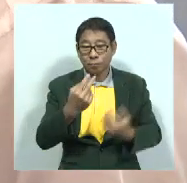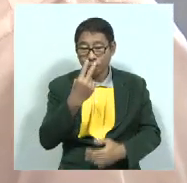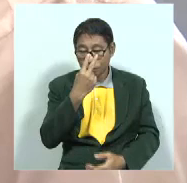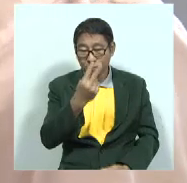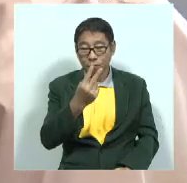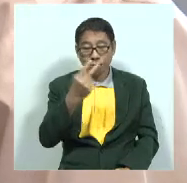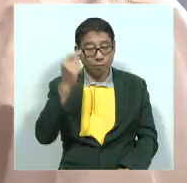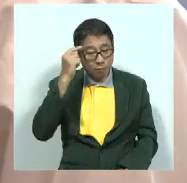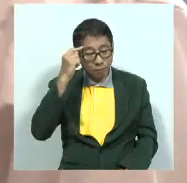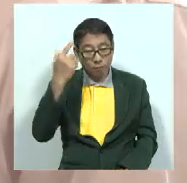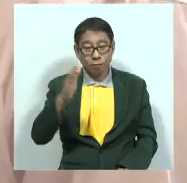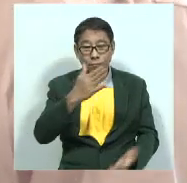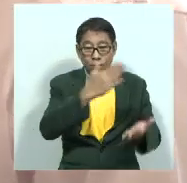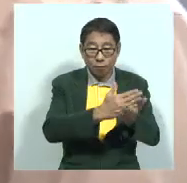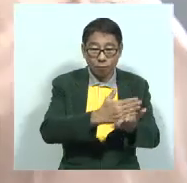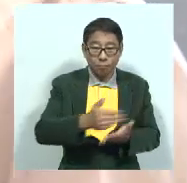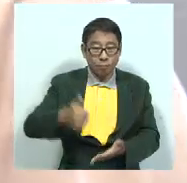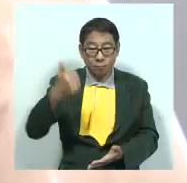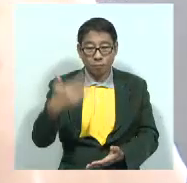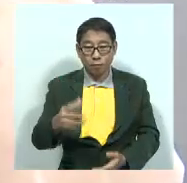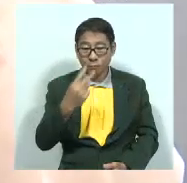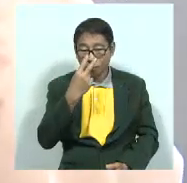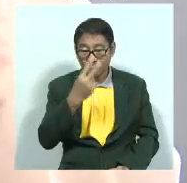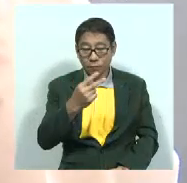มันวันนี้ใครจะสั่งหยุดไม่หยุดเอาเกณฑ์นั้นมาดู